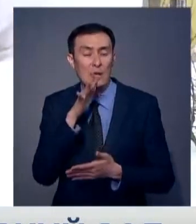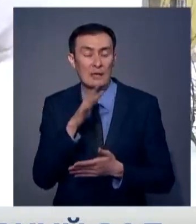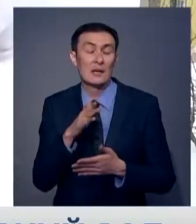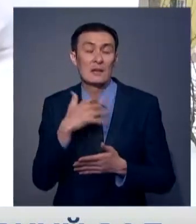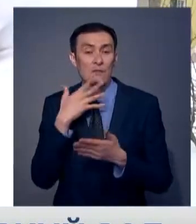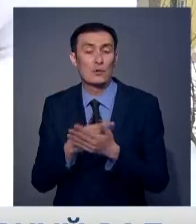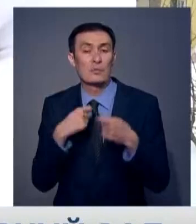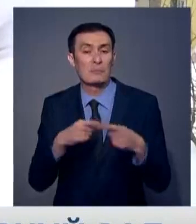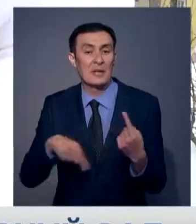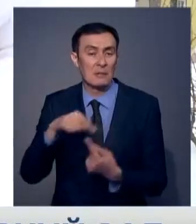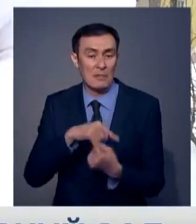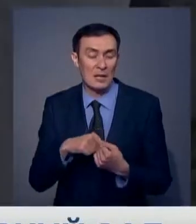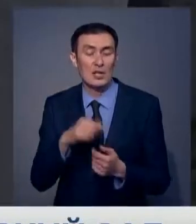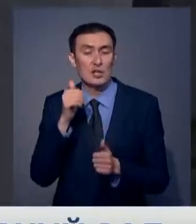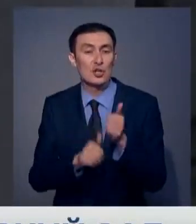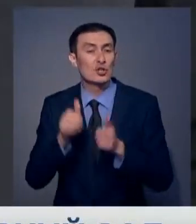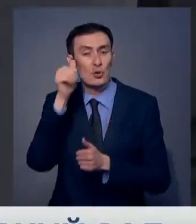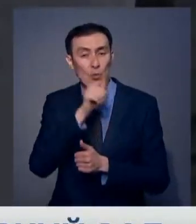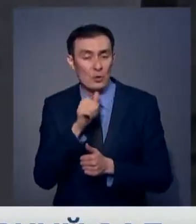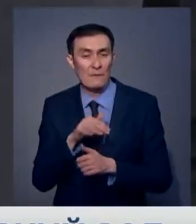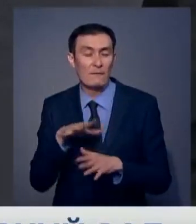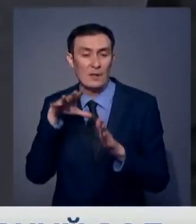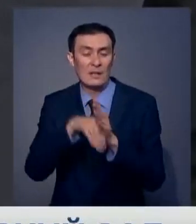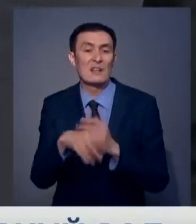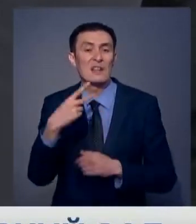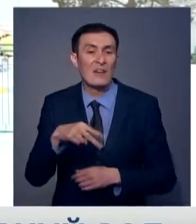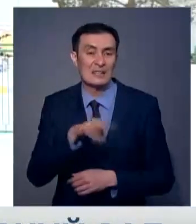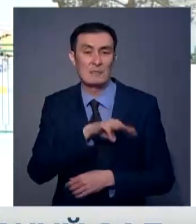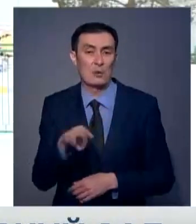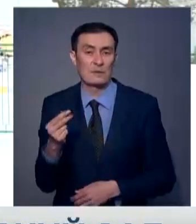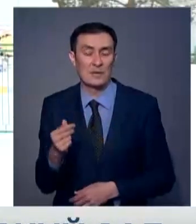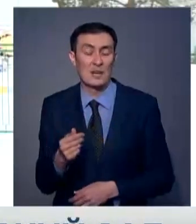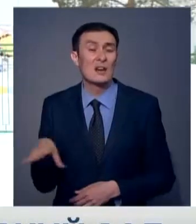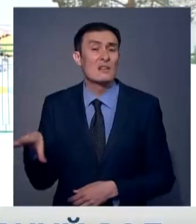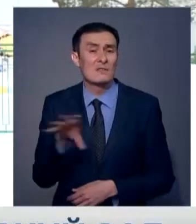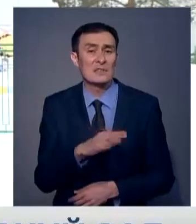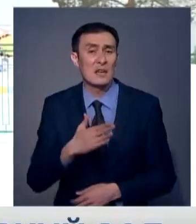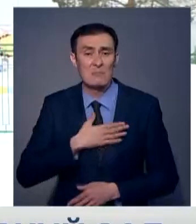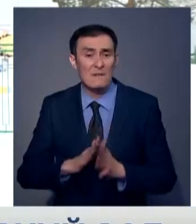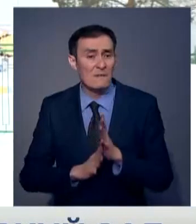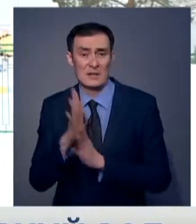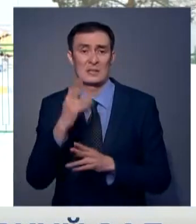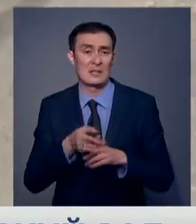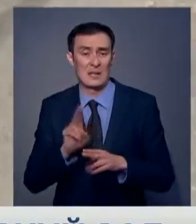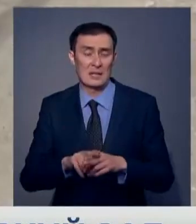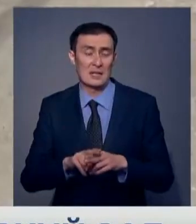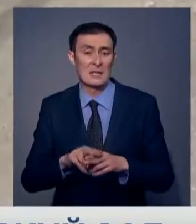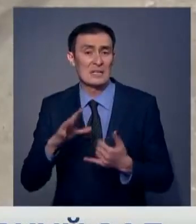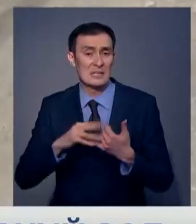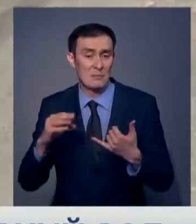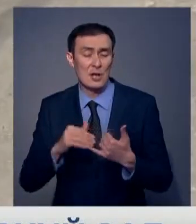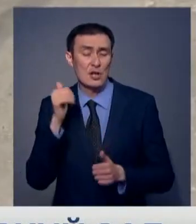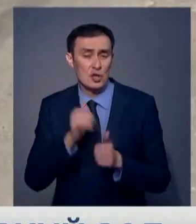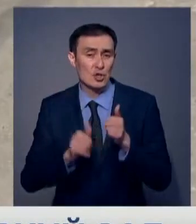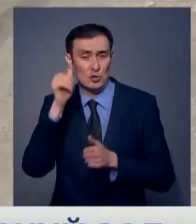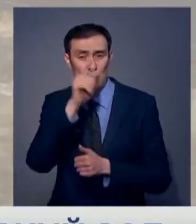сферу родного края предприниматель ежегодно вкладывает по 20 миллионов тенге. Все мы здесь выросли, как говорится, на этой земле, на Карасусской. Поэтому